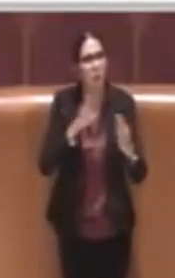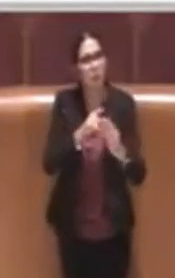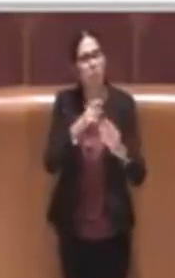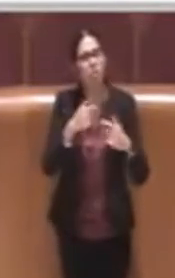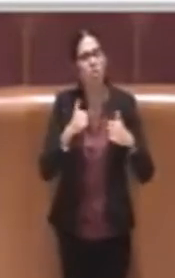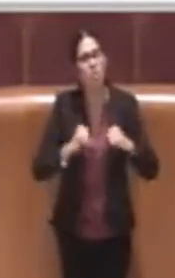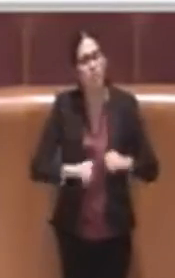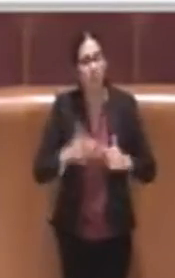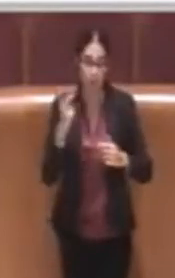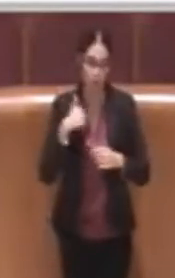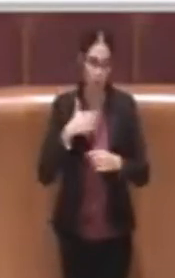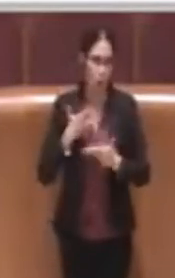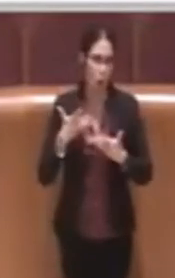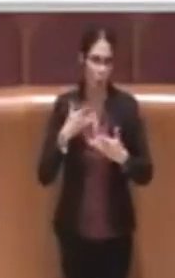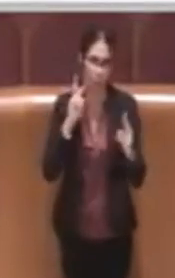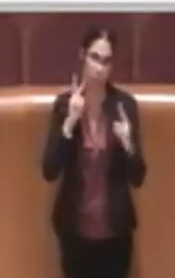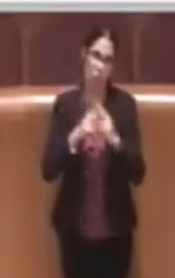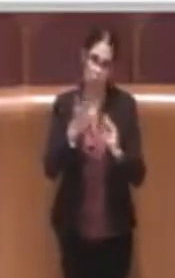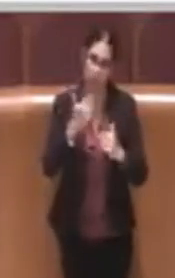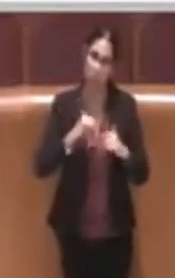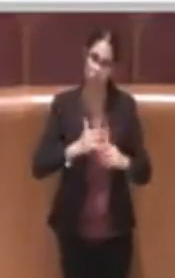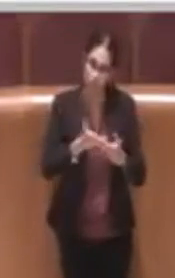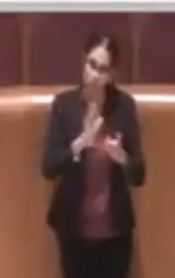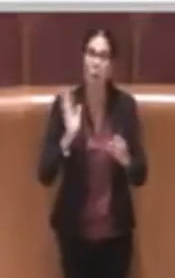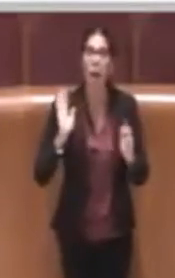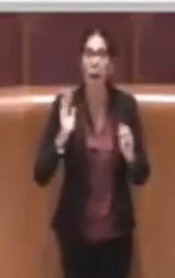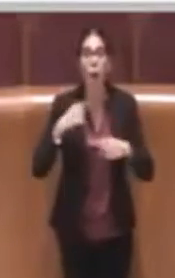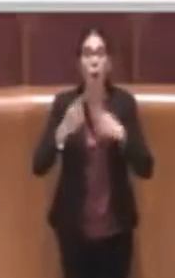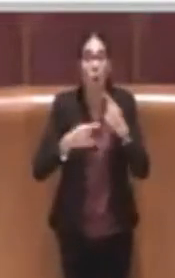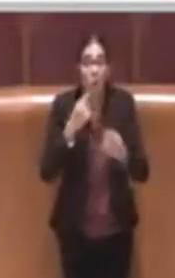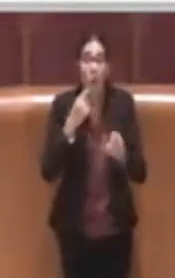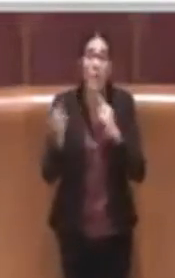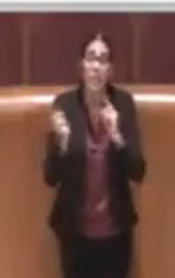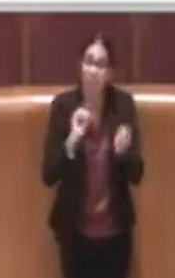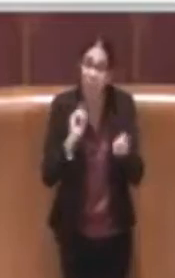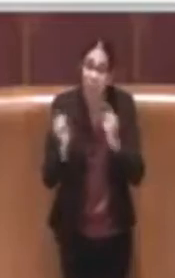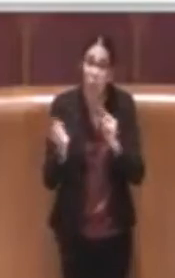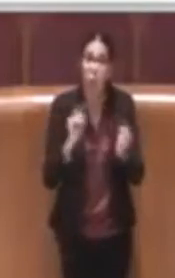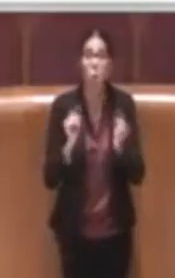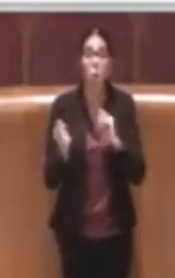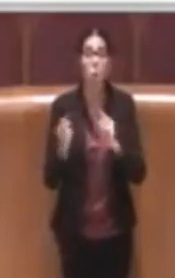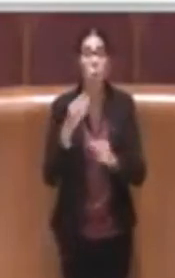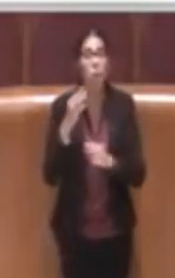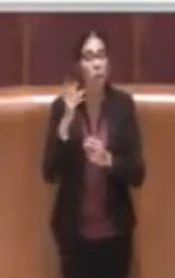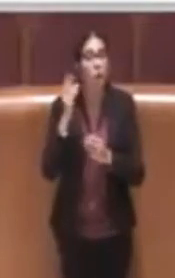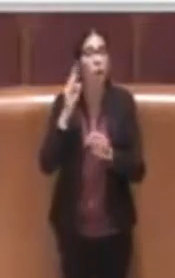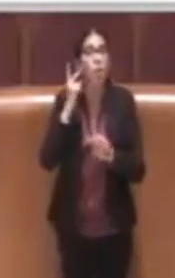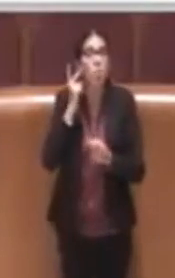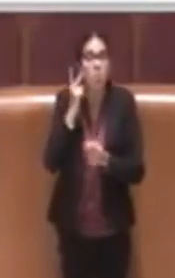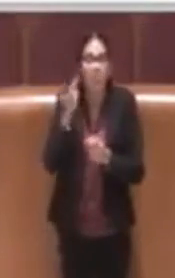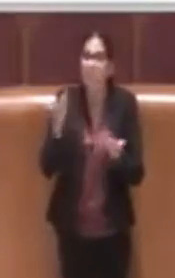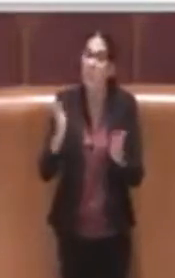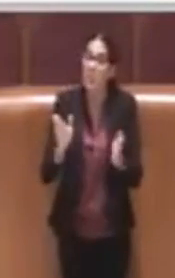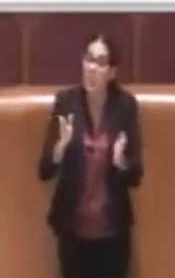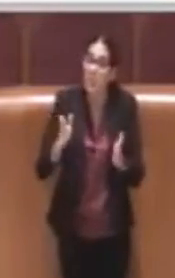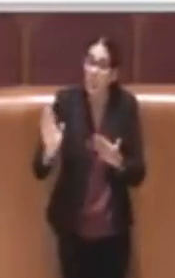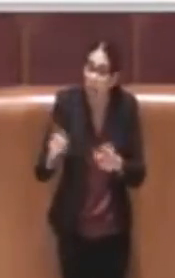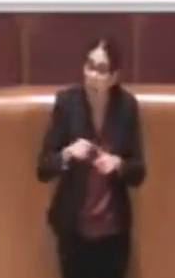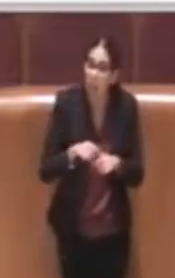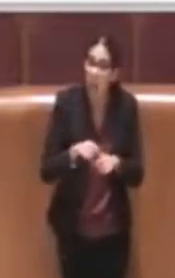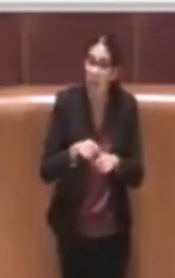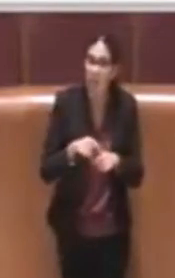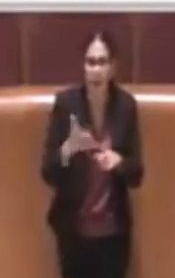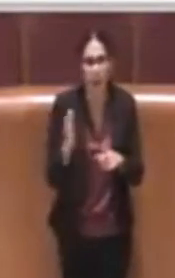sono estremamente contento invece, a discutere del fatto di poter salvare tante volte con estrema